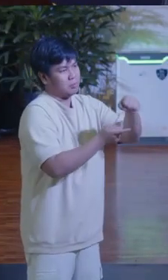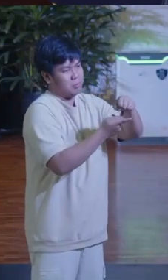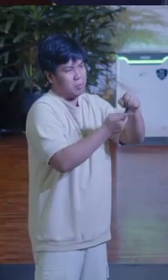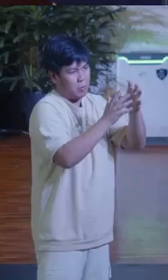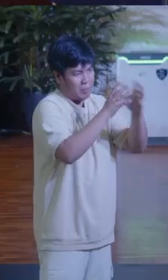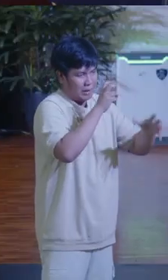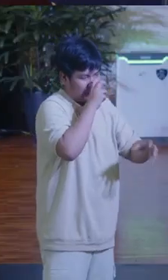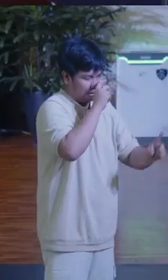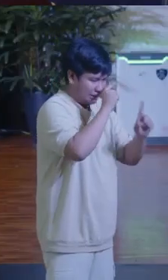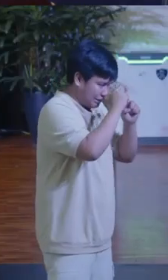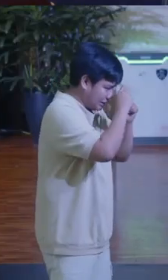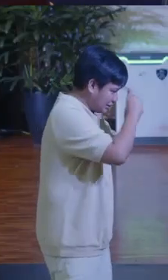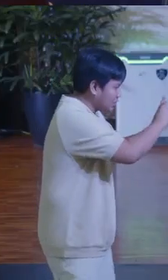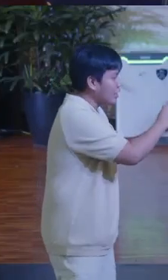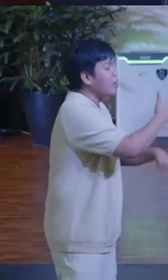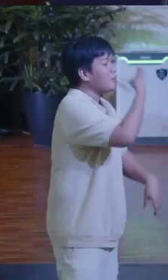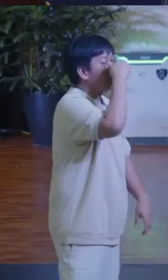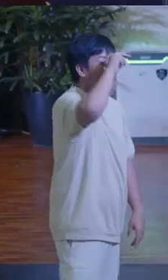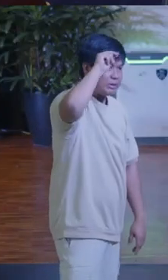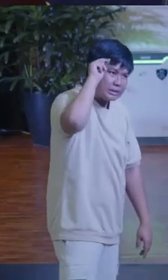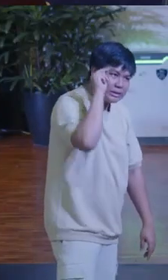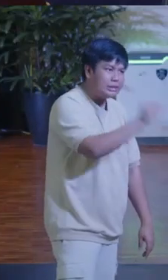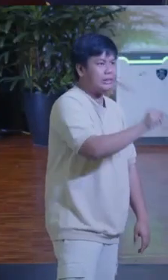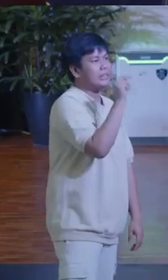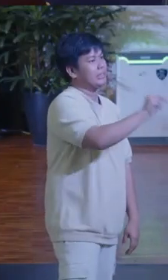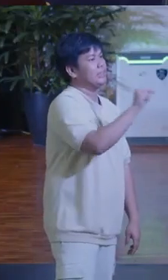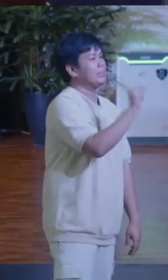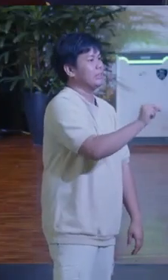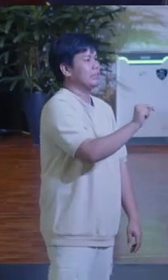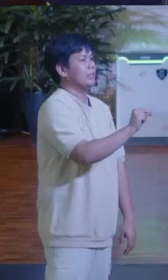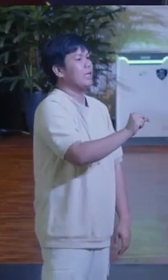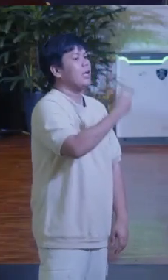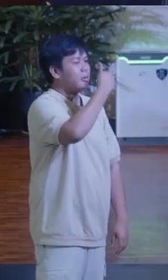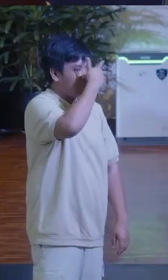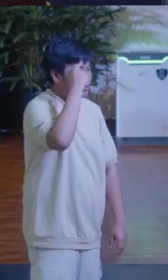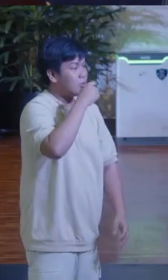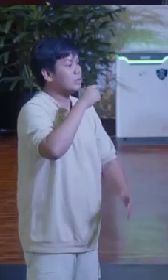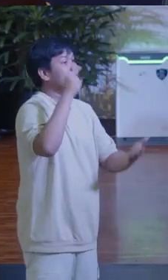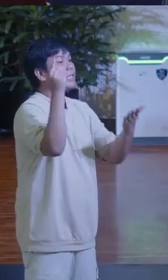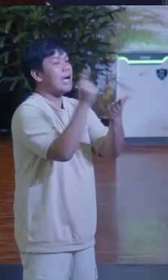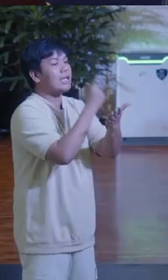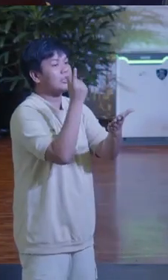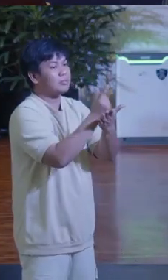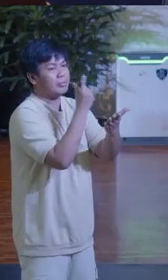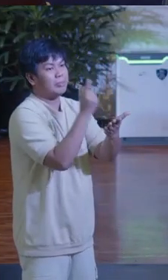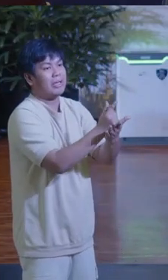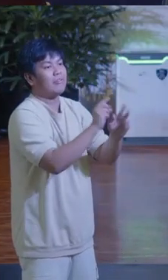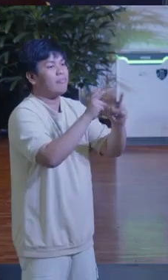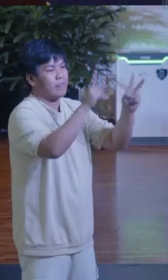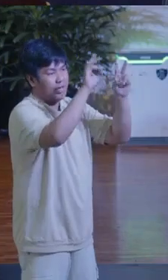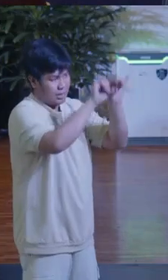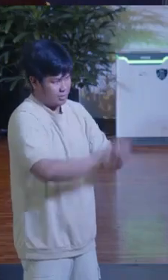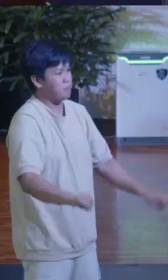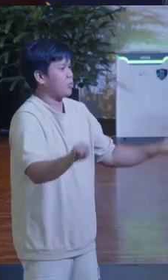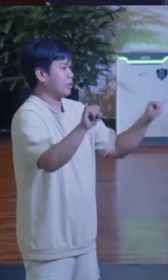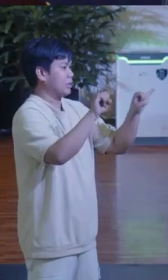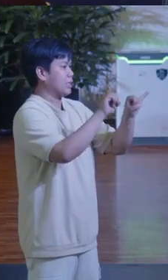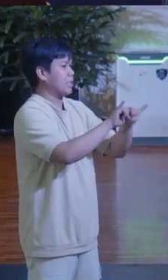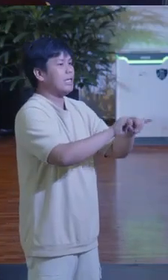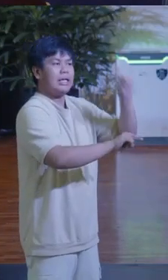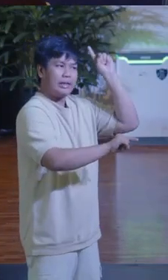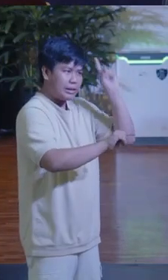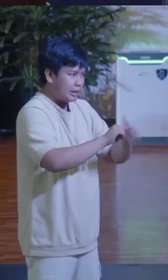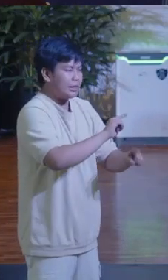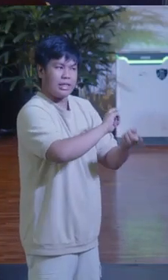Ngunit kailangan pong gawin habang maaga upang mapigilan ang pag-iral ng